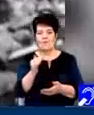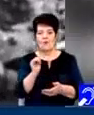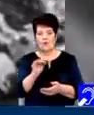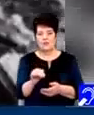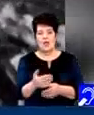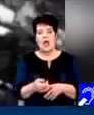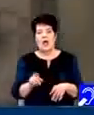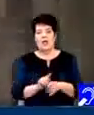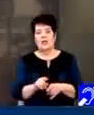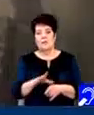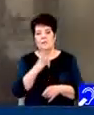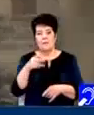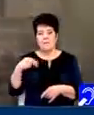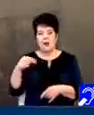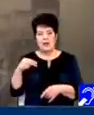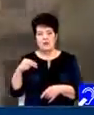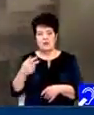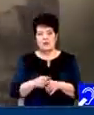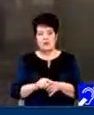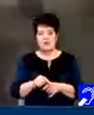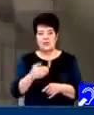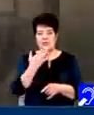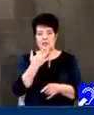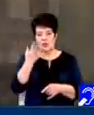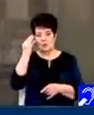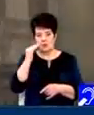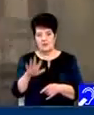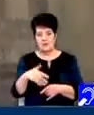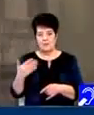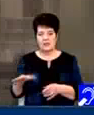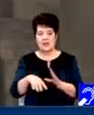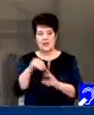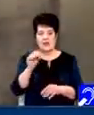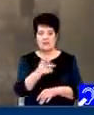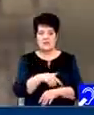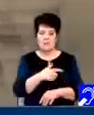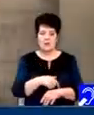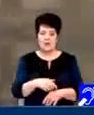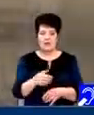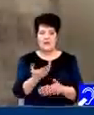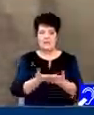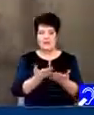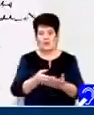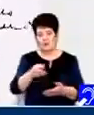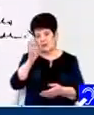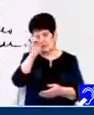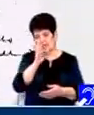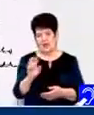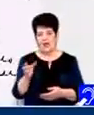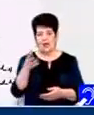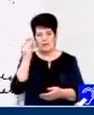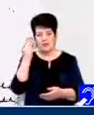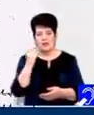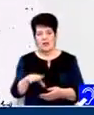Kiev. Ulterior devine președinte al Partidului Național Moldovenesc, din partea căruia a și fost ales deputat în sfatul țării al Basarabiei. Ca